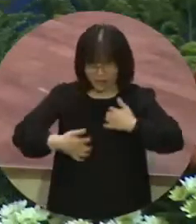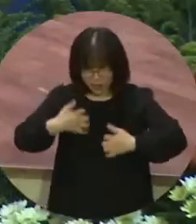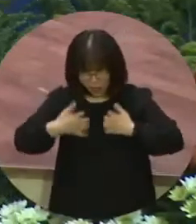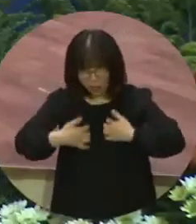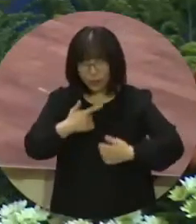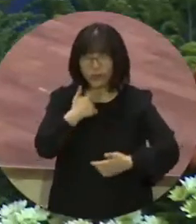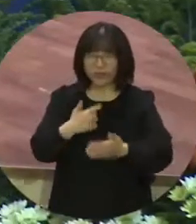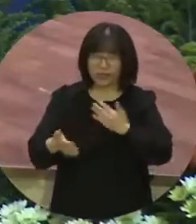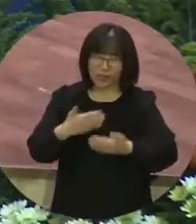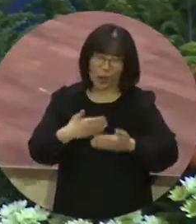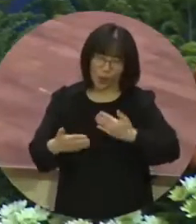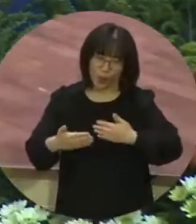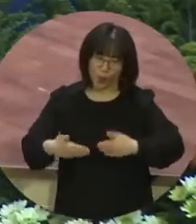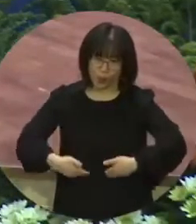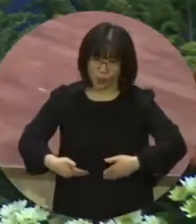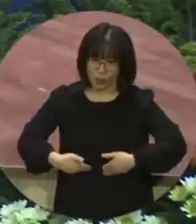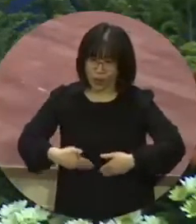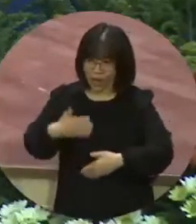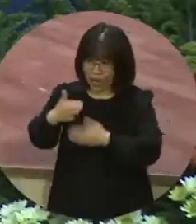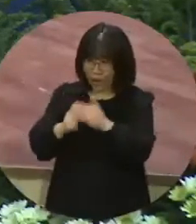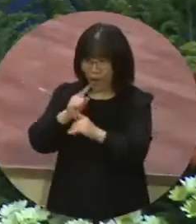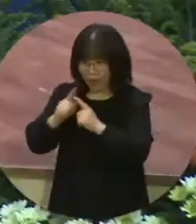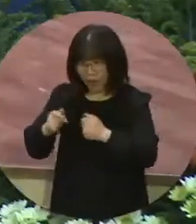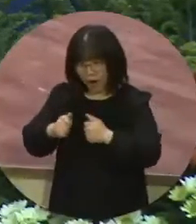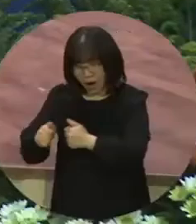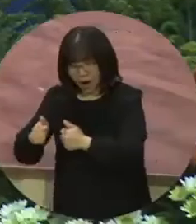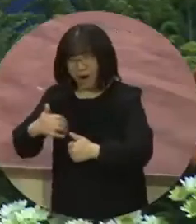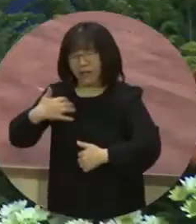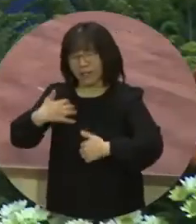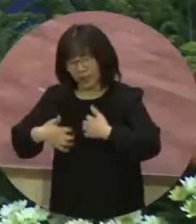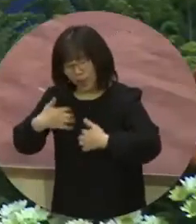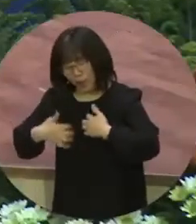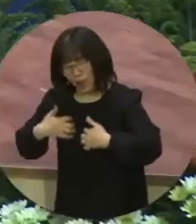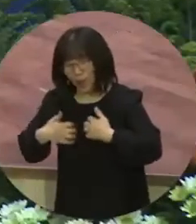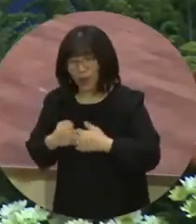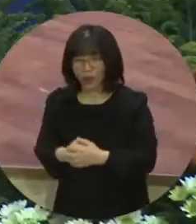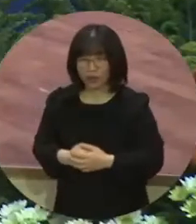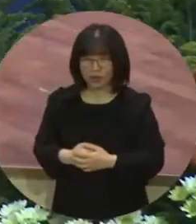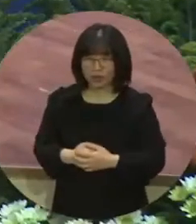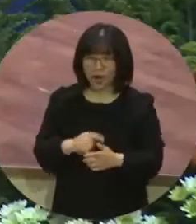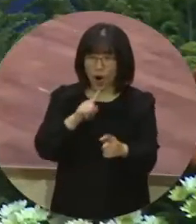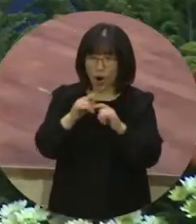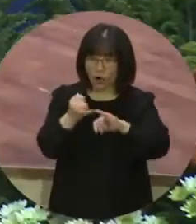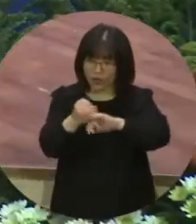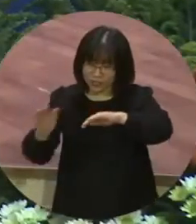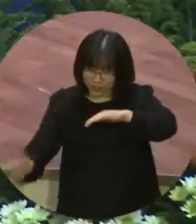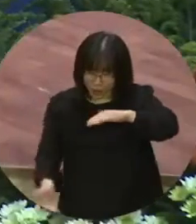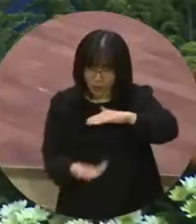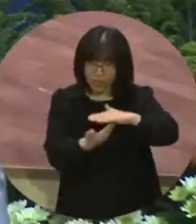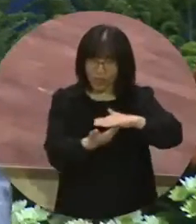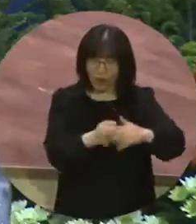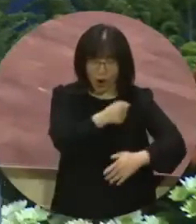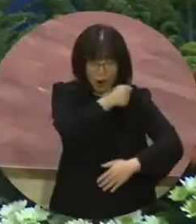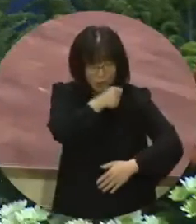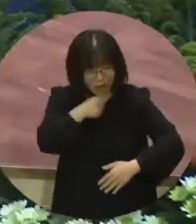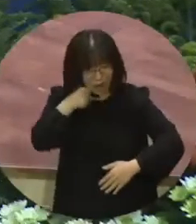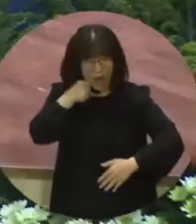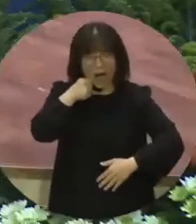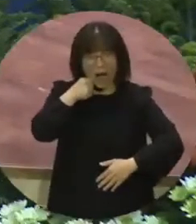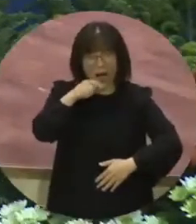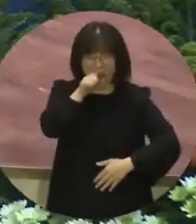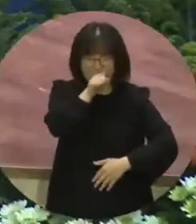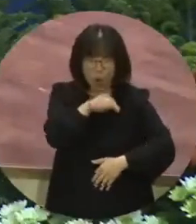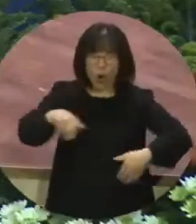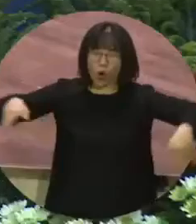체험되어져야 한다. 말씀을 따르는 자의 기쁨. 자, 언약이 성취되는 축복을 맛보는 사람. 날마다